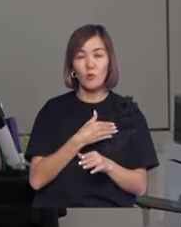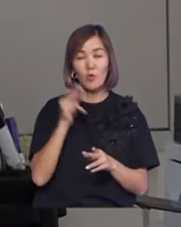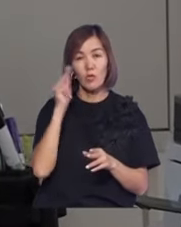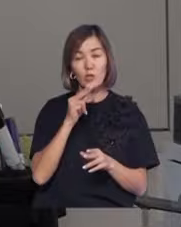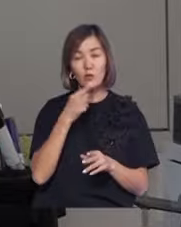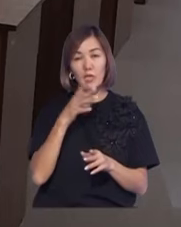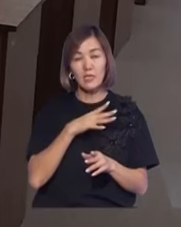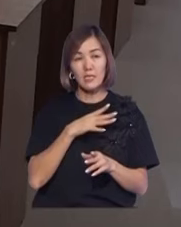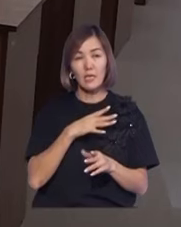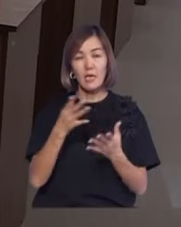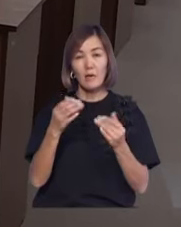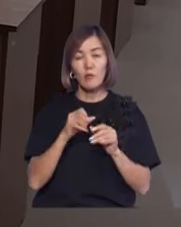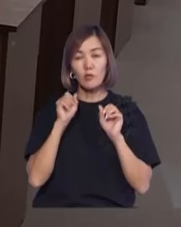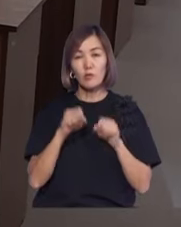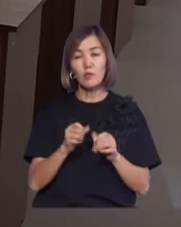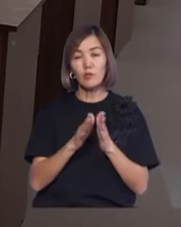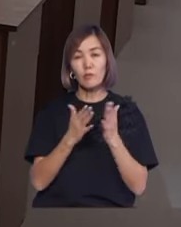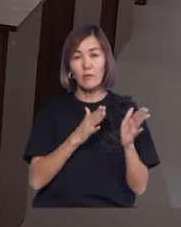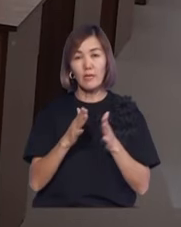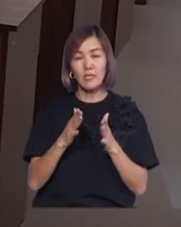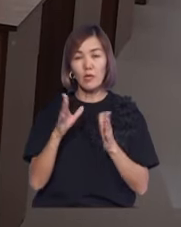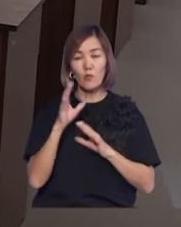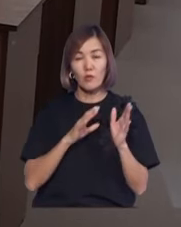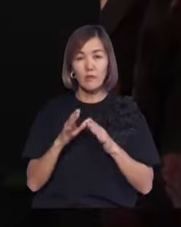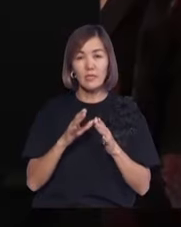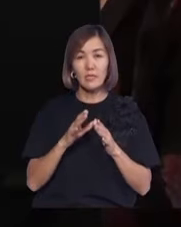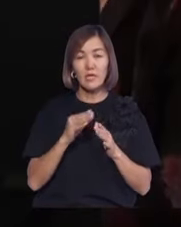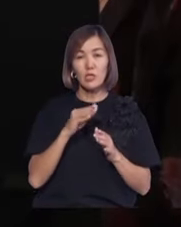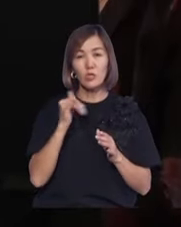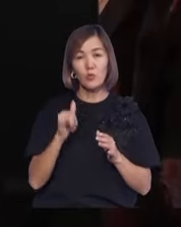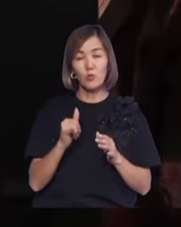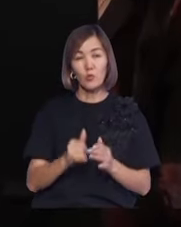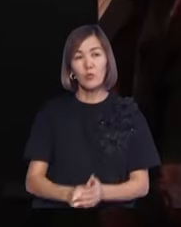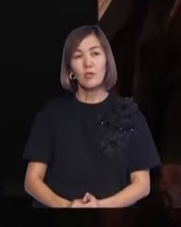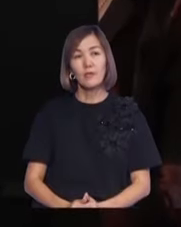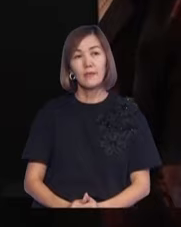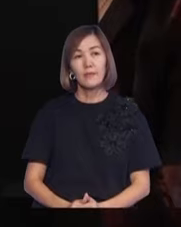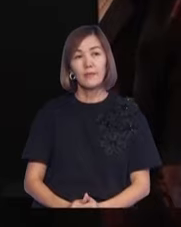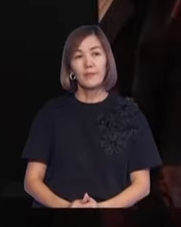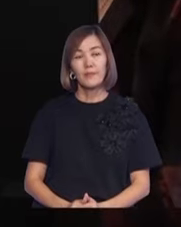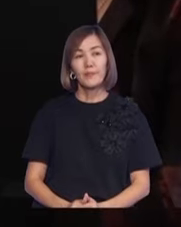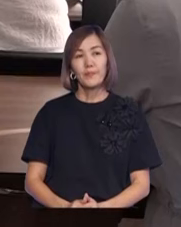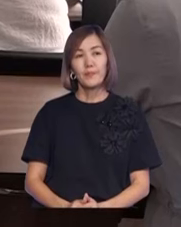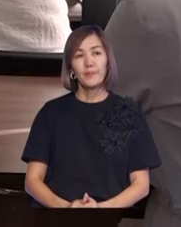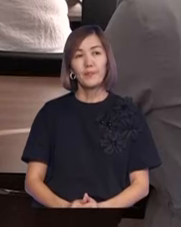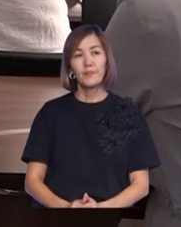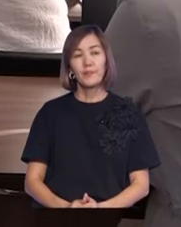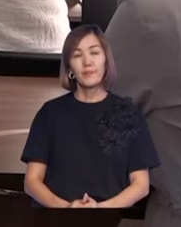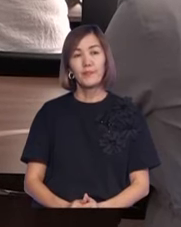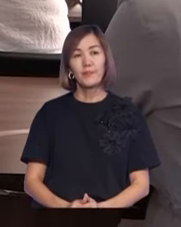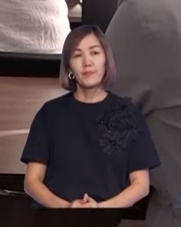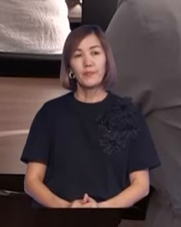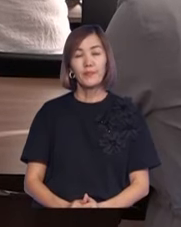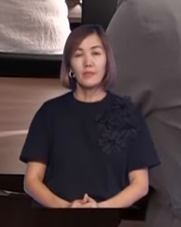изучает языки. Получить его можно в библиотеке университета имени Ильяса Жансугурова. Еламан Турсунканов, Нурай Базархан, Абзал